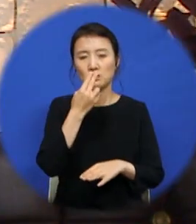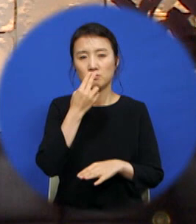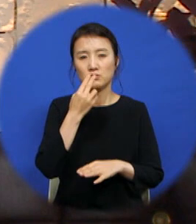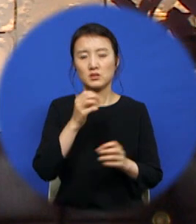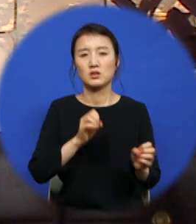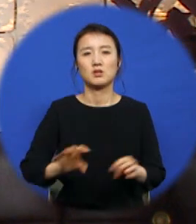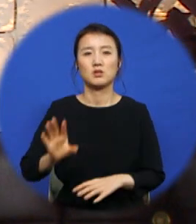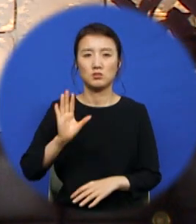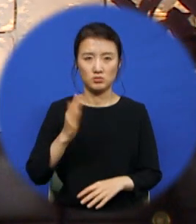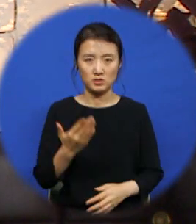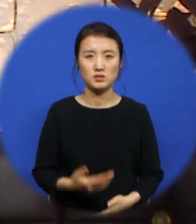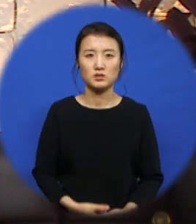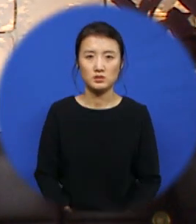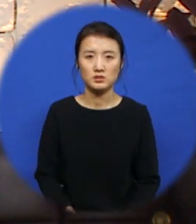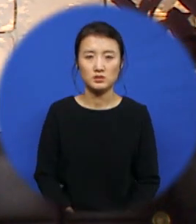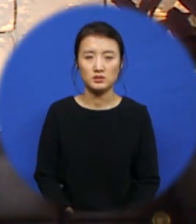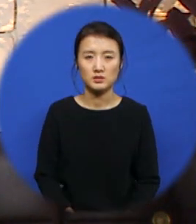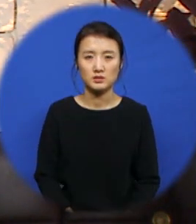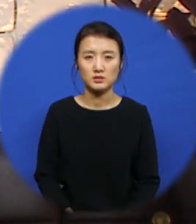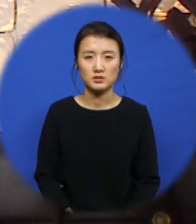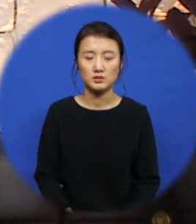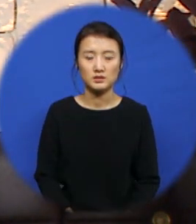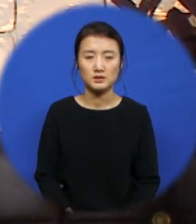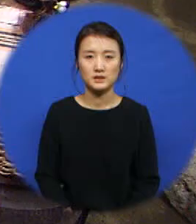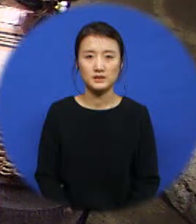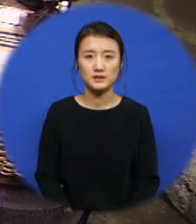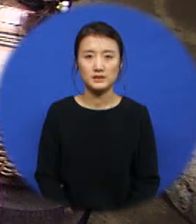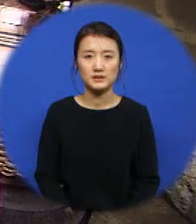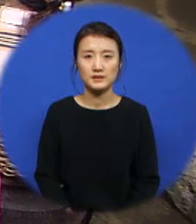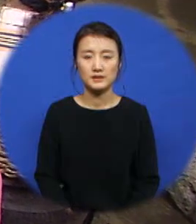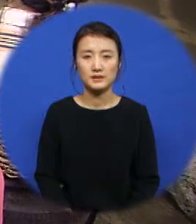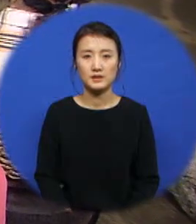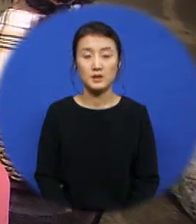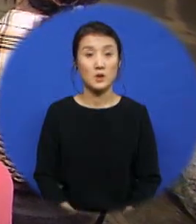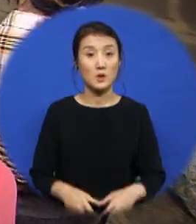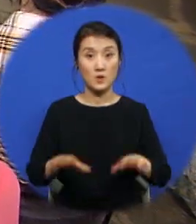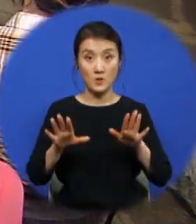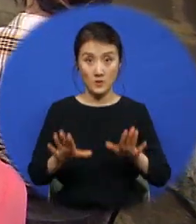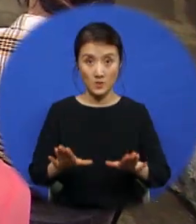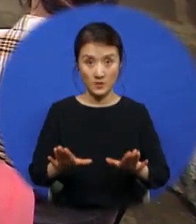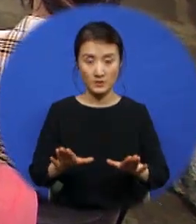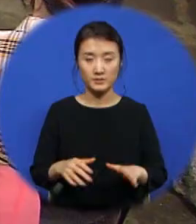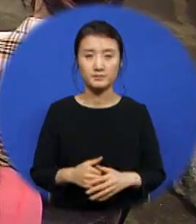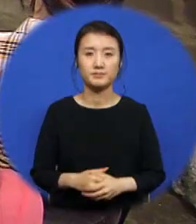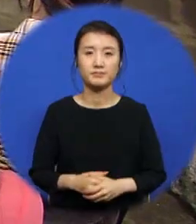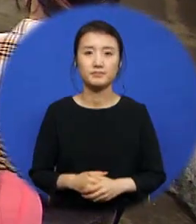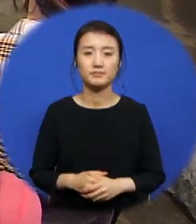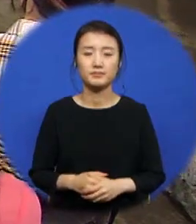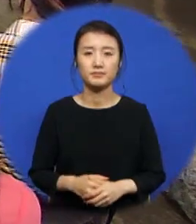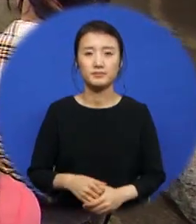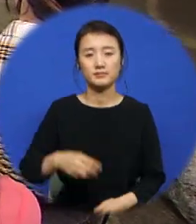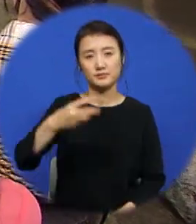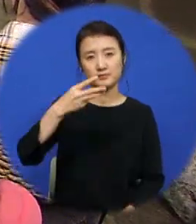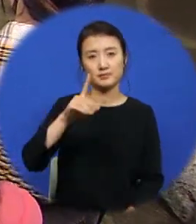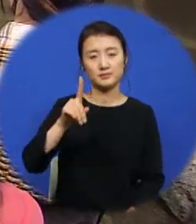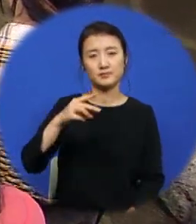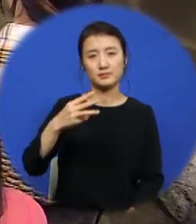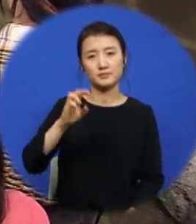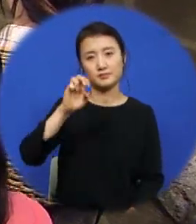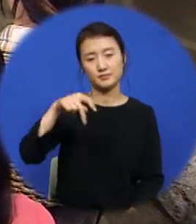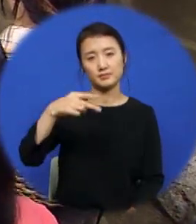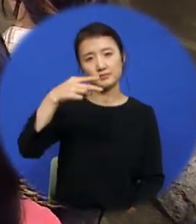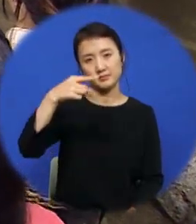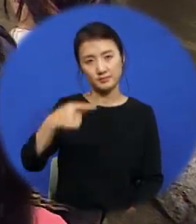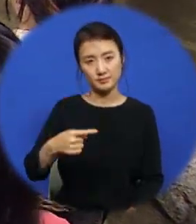여러분들 정말 중요한 부분이죠 예 여러분 오늘 이제 제가 탈무드 2를